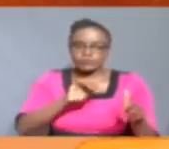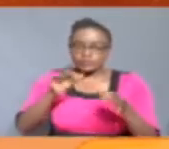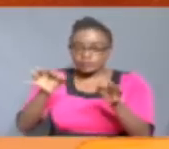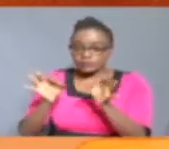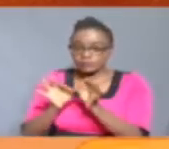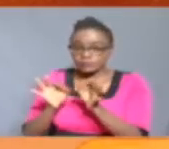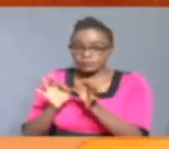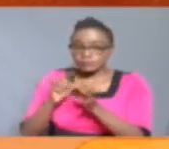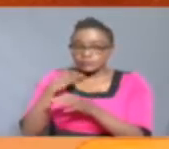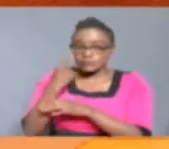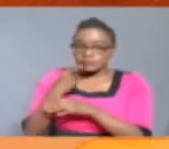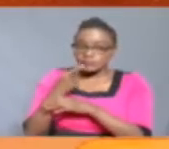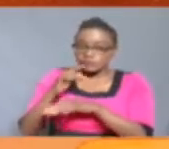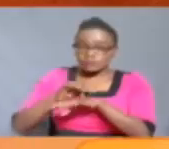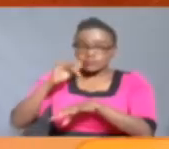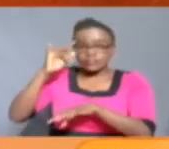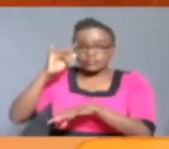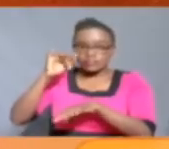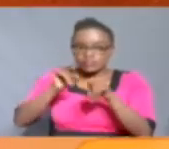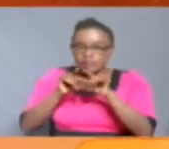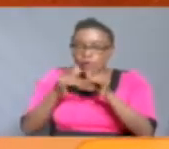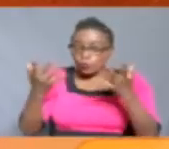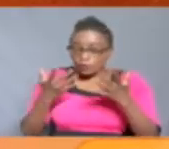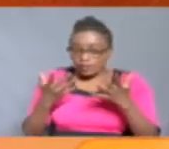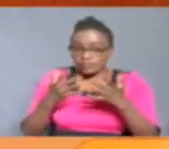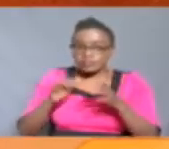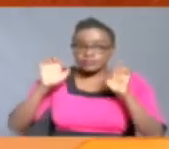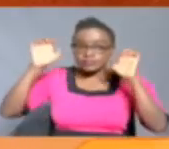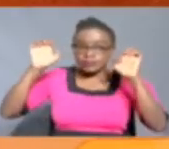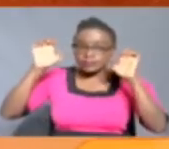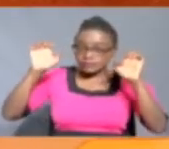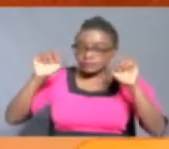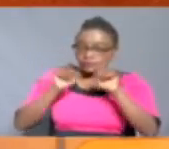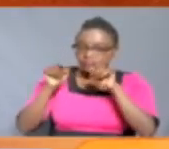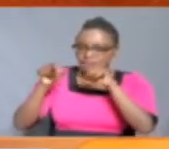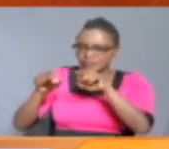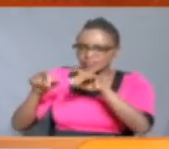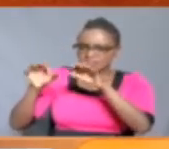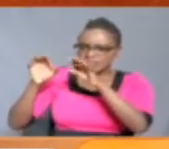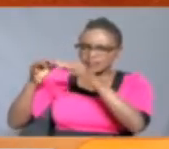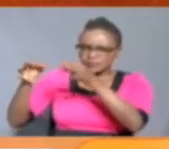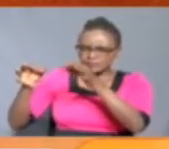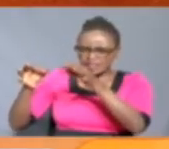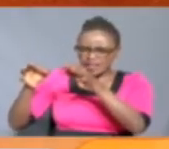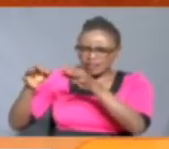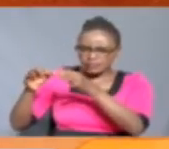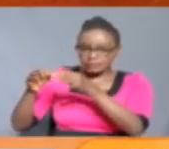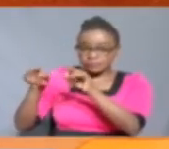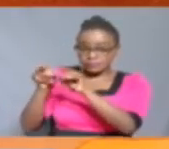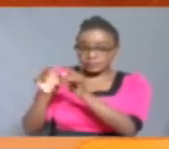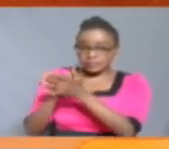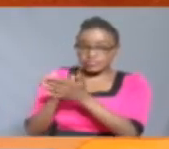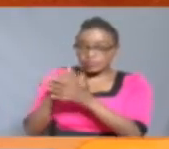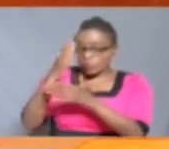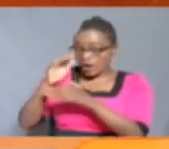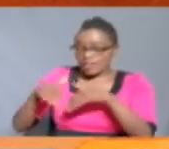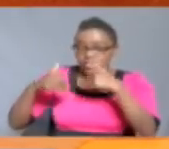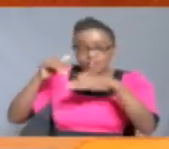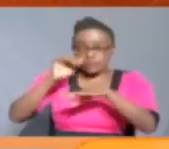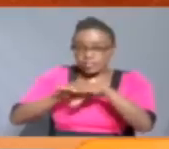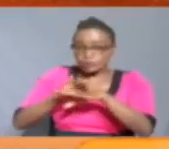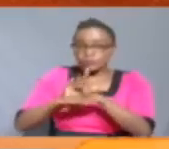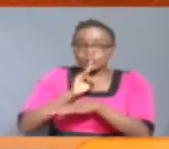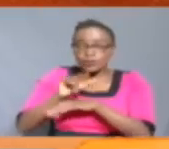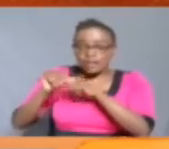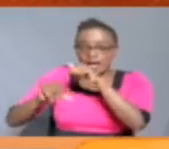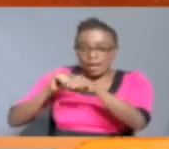Familia zilizoathirika katika ajali ya ndege ya Ethiopia zimeilaumu serikali ya Ethiopia na ya Kenya kwa kutowapa mwelekeo mwafaka